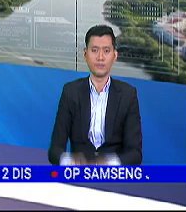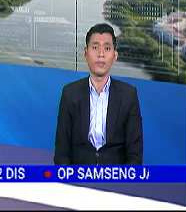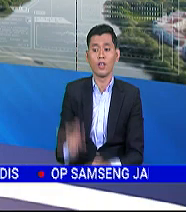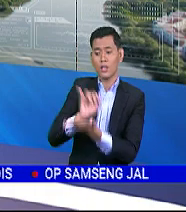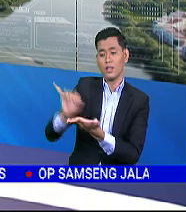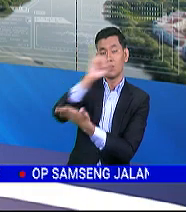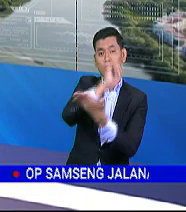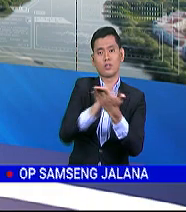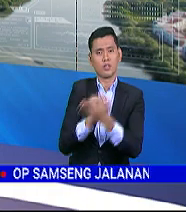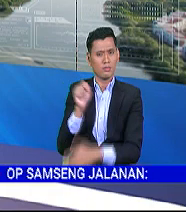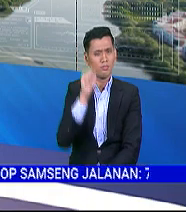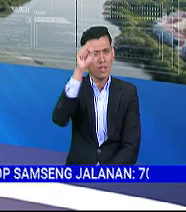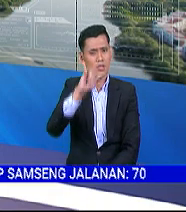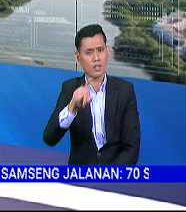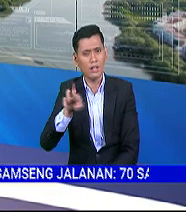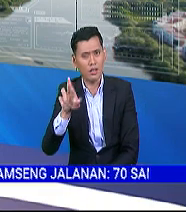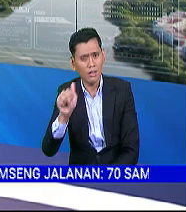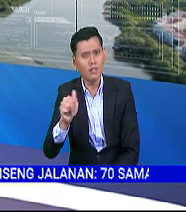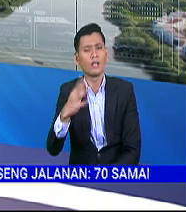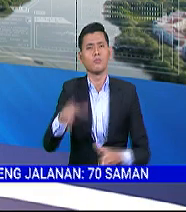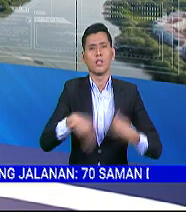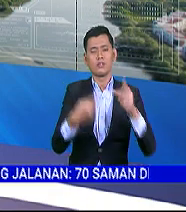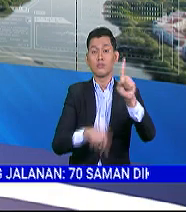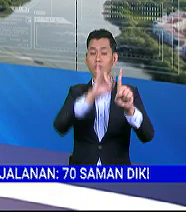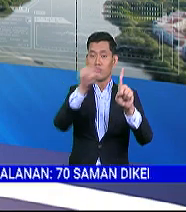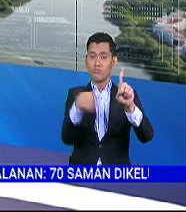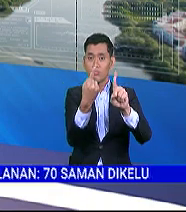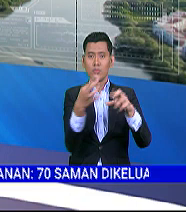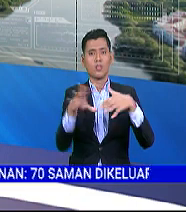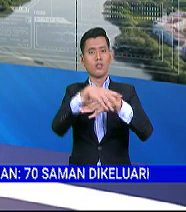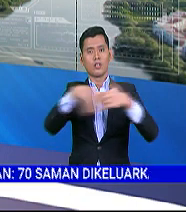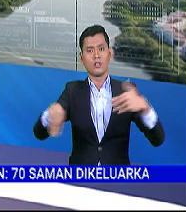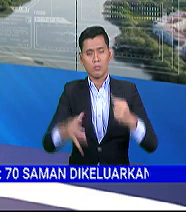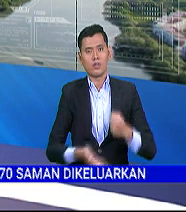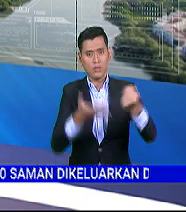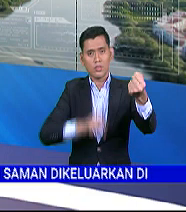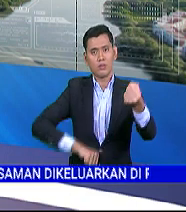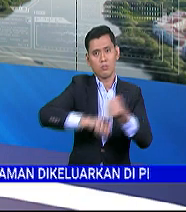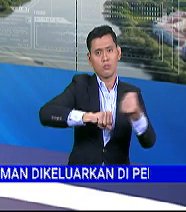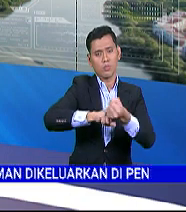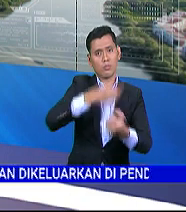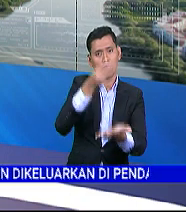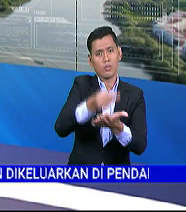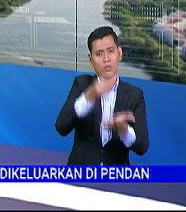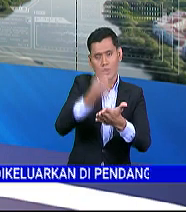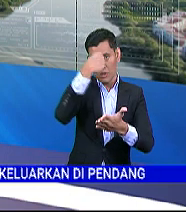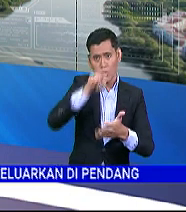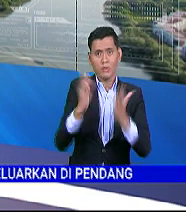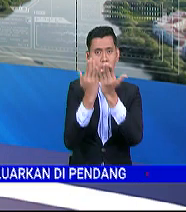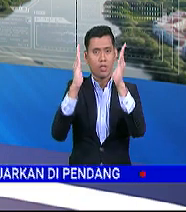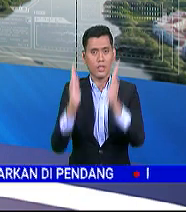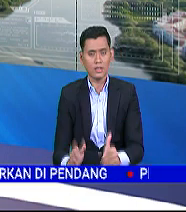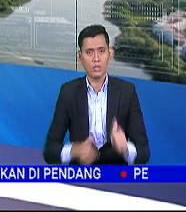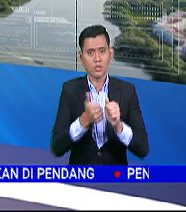Institut Seni Sabah SIA menawarkan RM1 juta bantuan biasiswa tambahan kepada pelajar yang layak